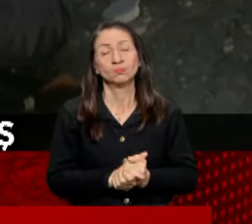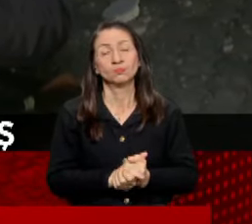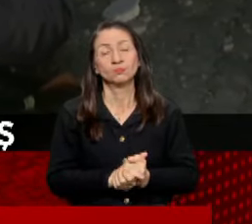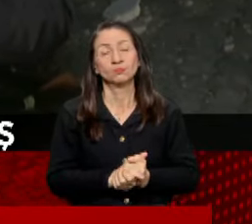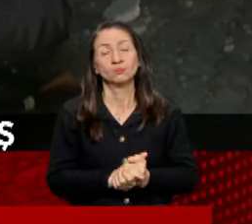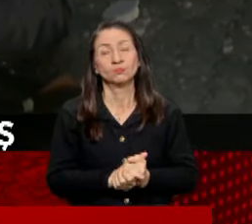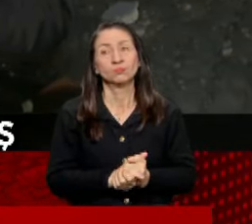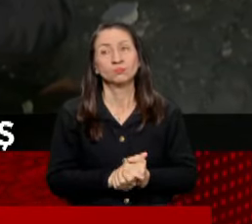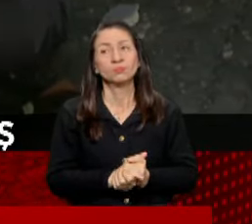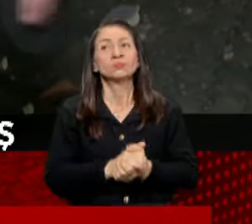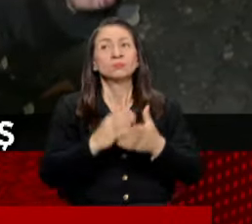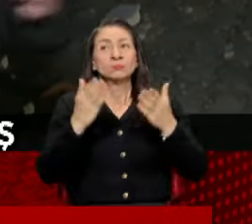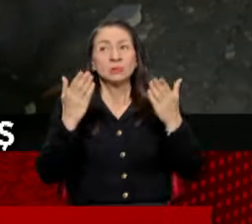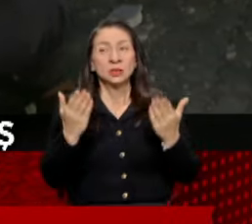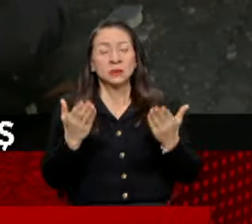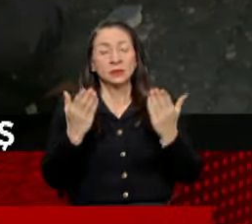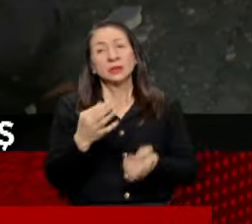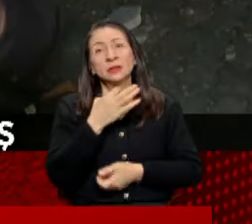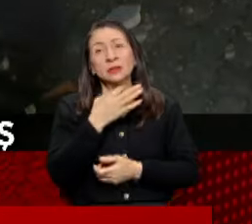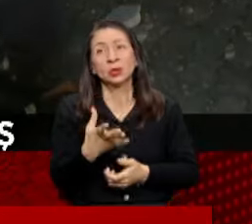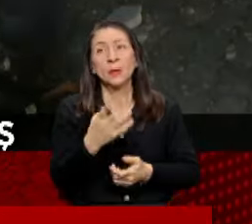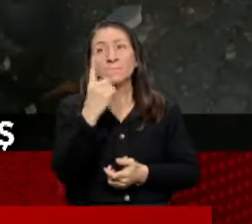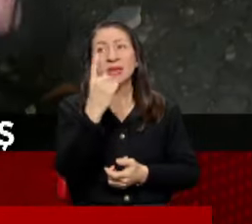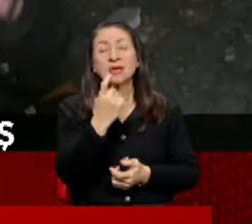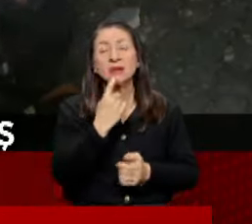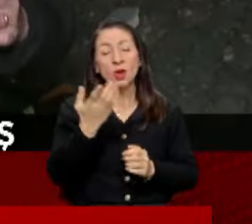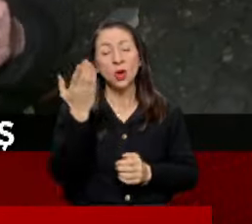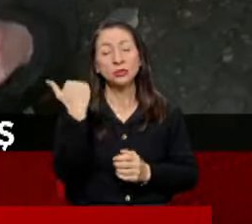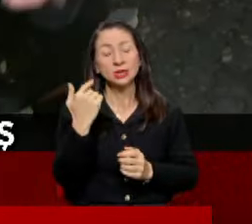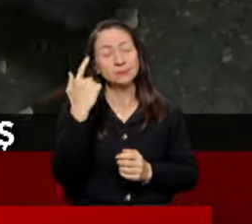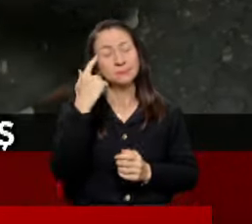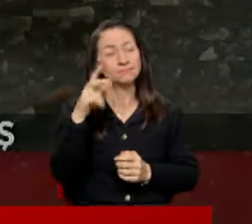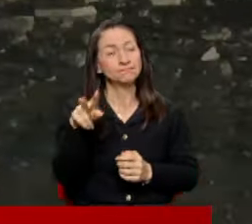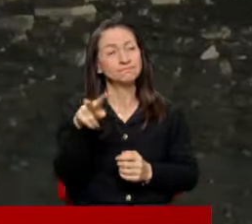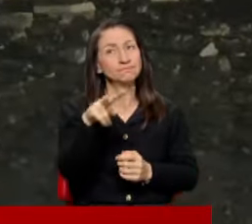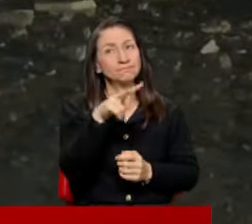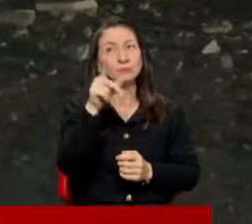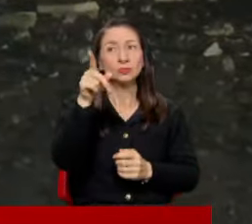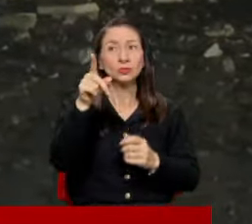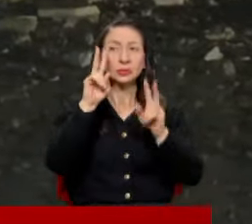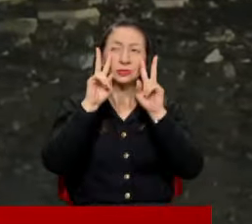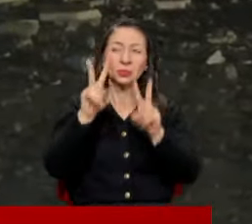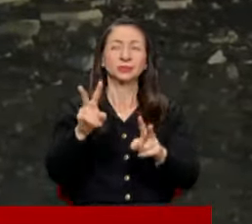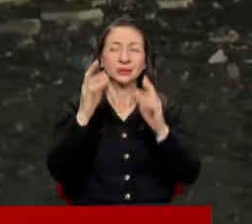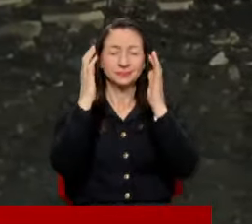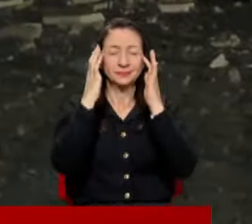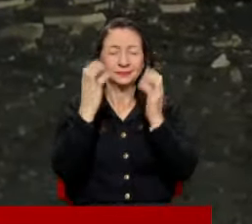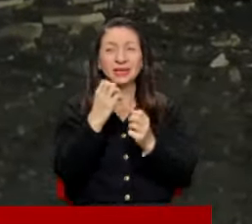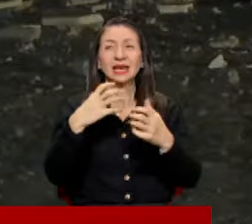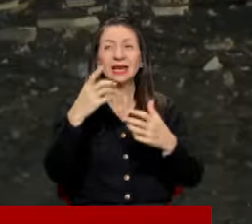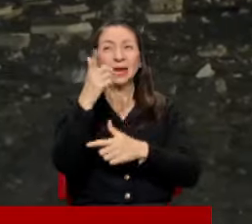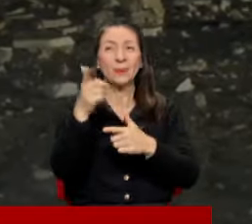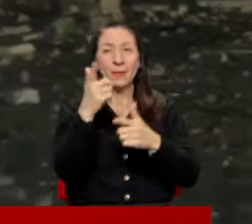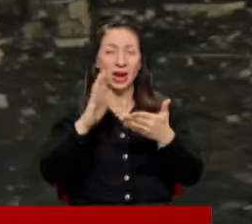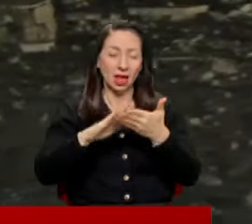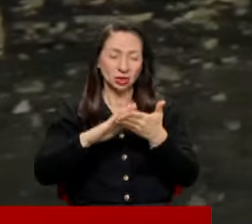aktarırsın evet teşekkürler bir yıl önceye gittik biz arkamızdaki bu manzarayı görünce kameraman arkadaşım